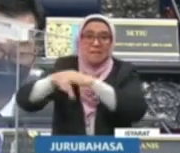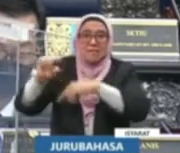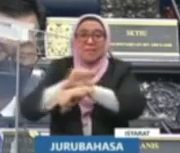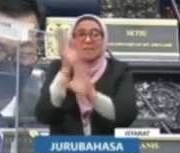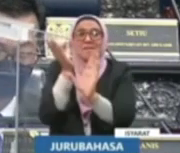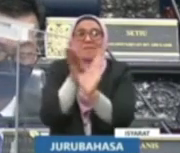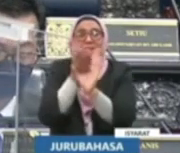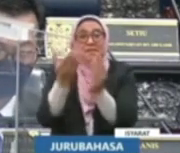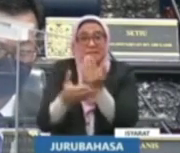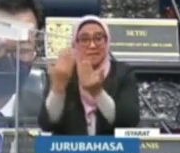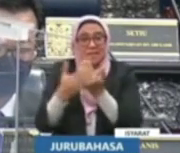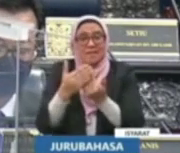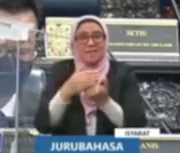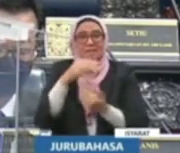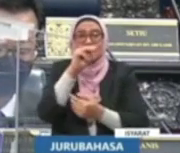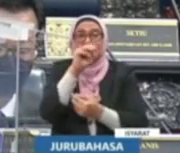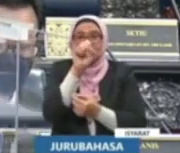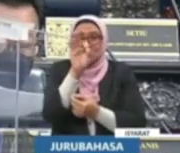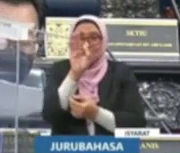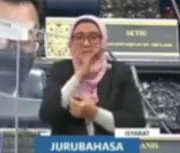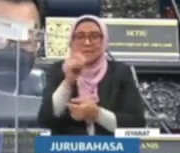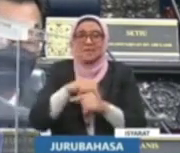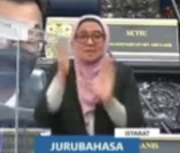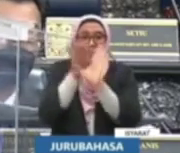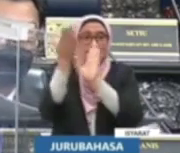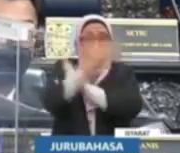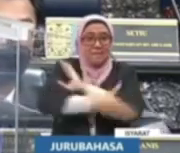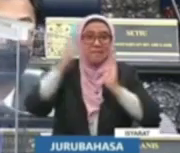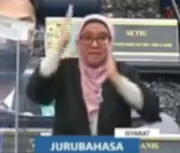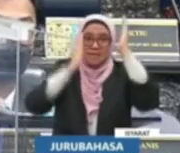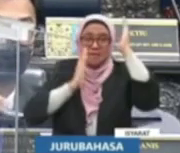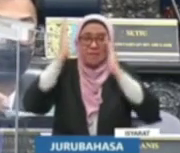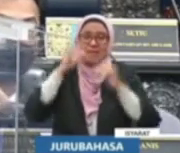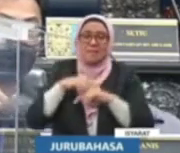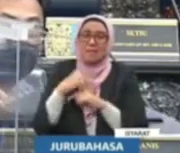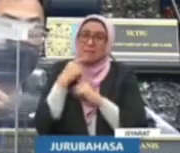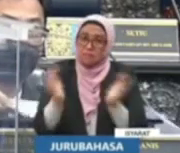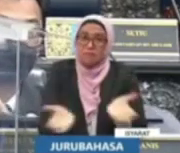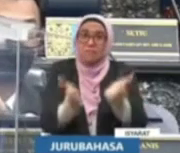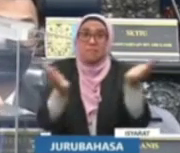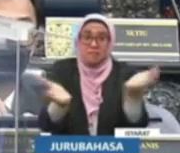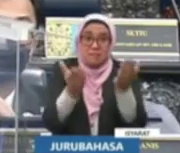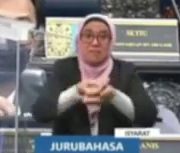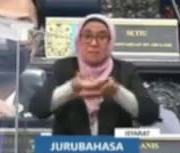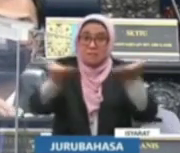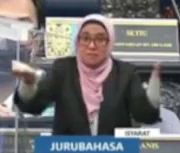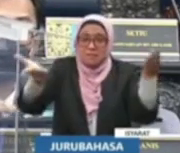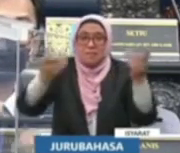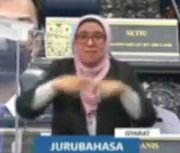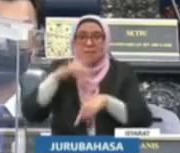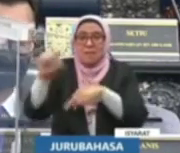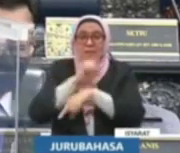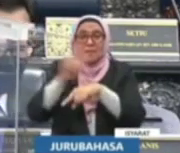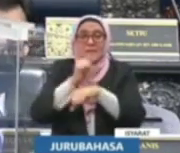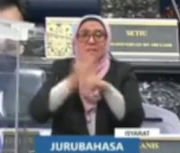kementerian keuangan emo f&b negara Malaysia biane menggalakkan orang ramai untuk menggunakan peringatan keuangan yang